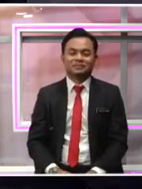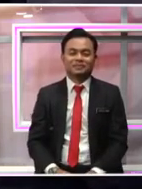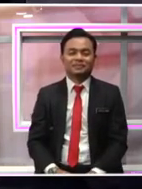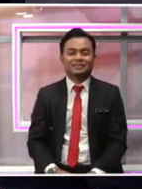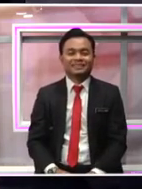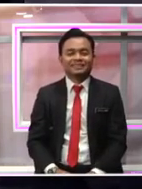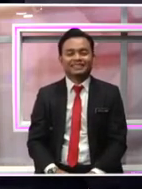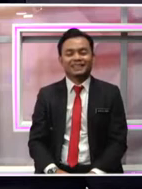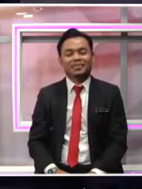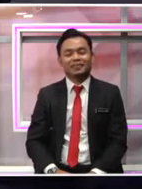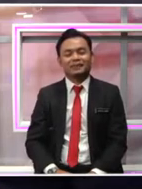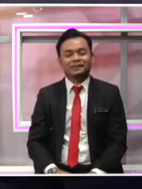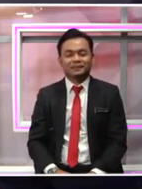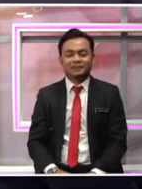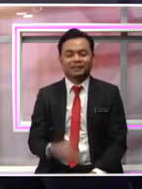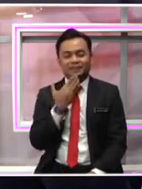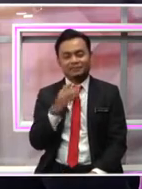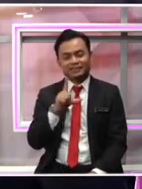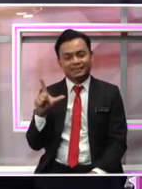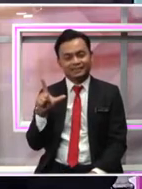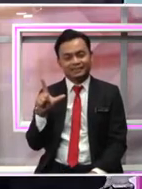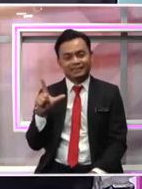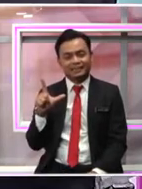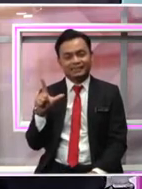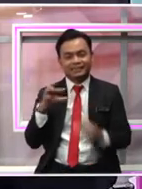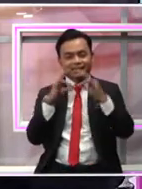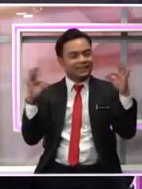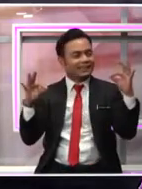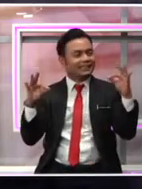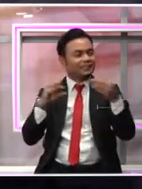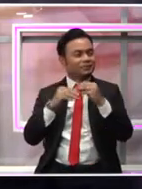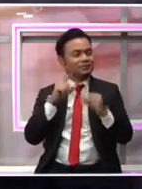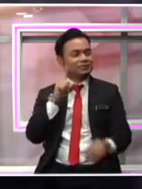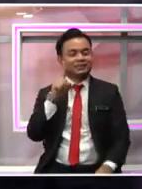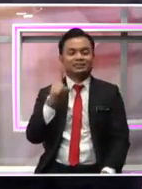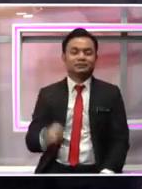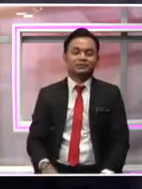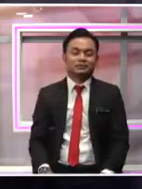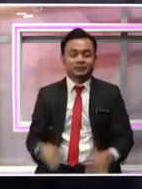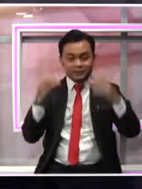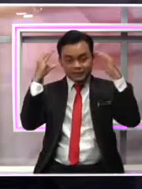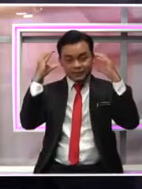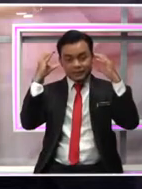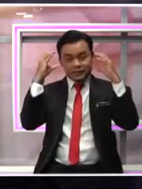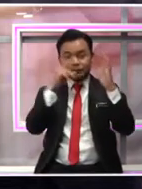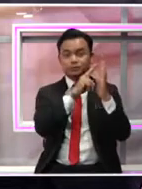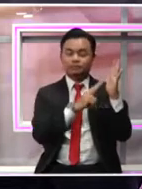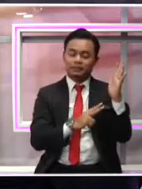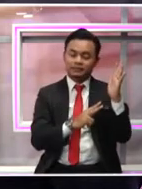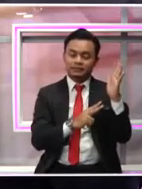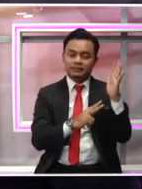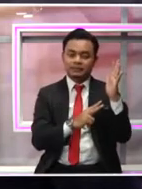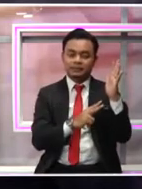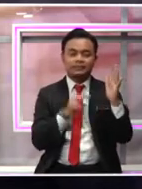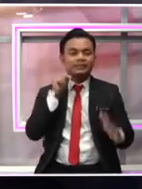cacing baik bisa itu mulut kan dengan ayat pertama cek gu baca dahulu kemudian baru Nisa ikut